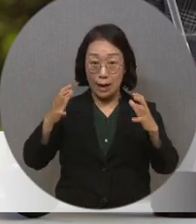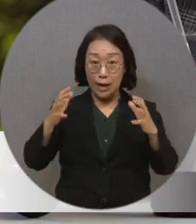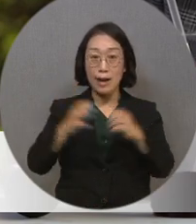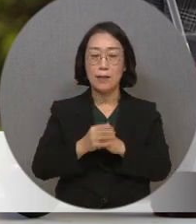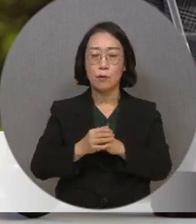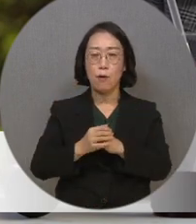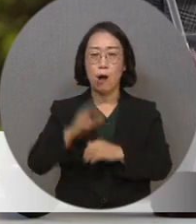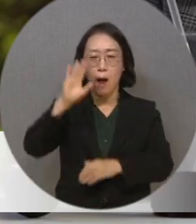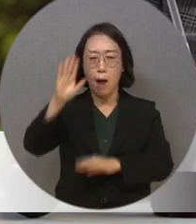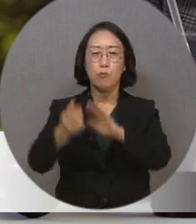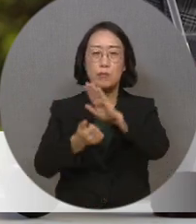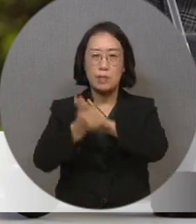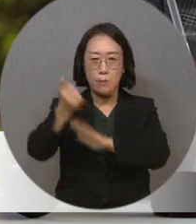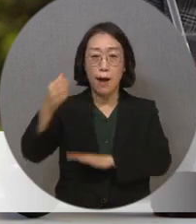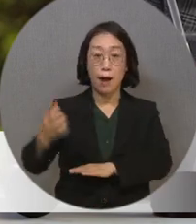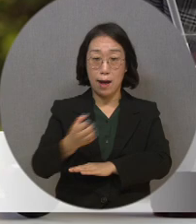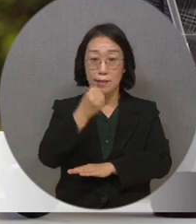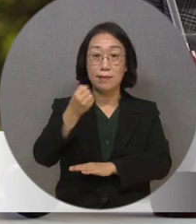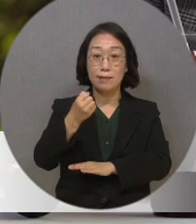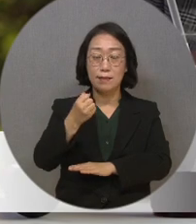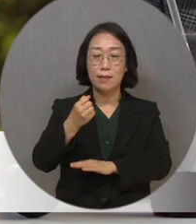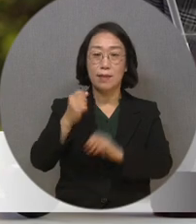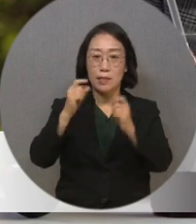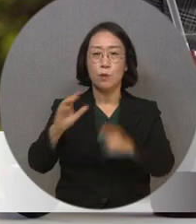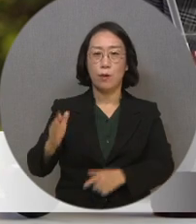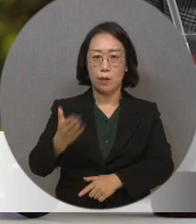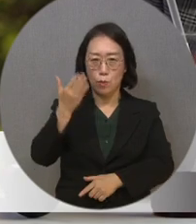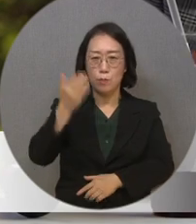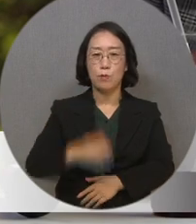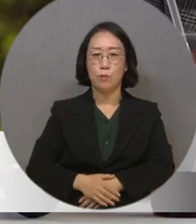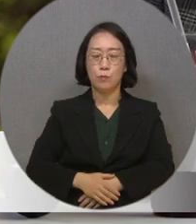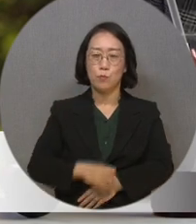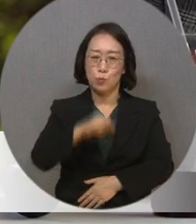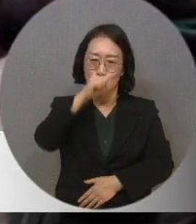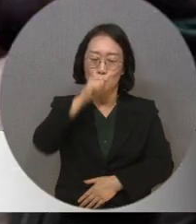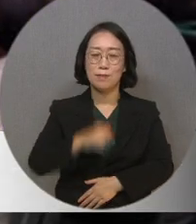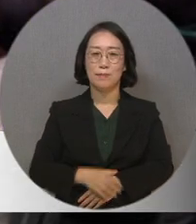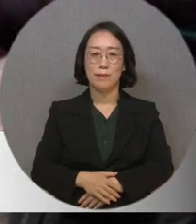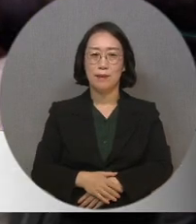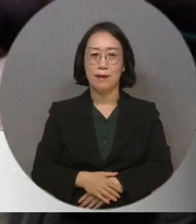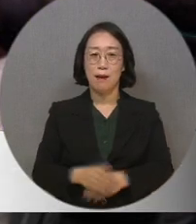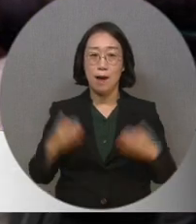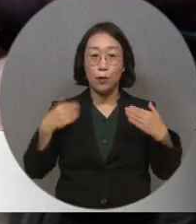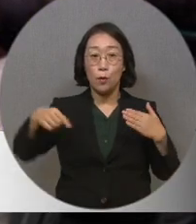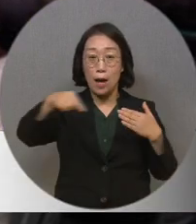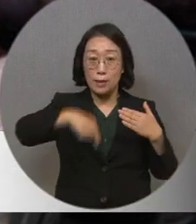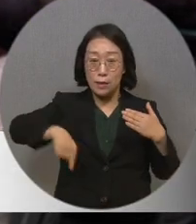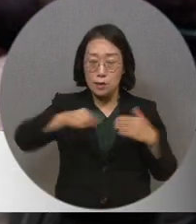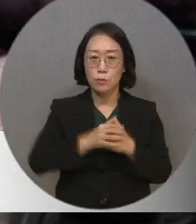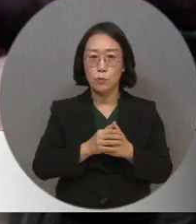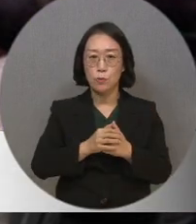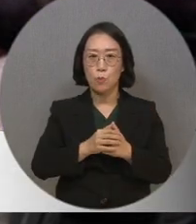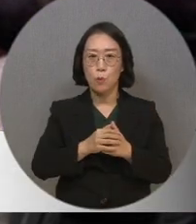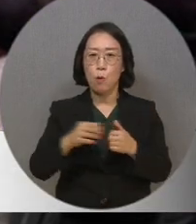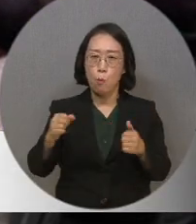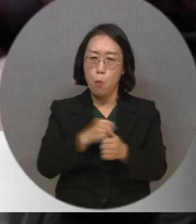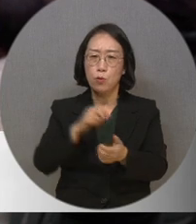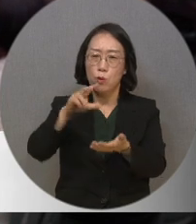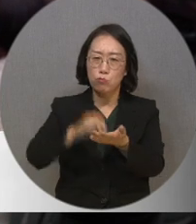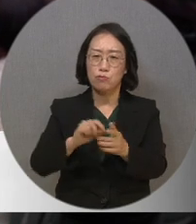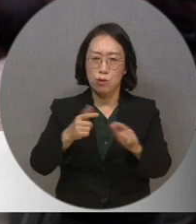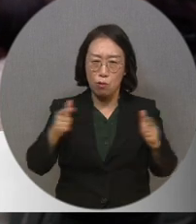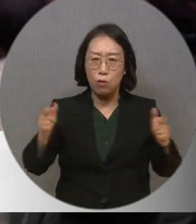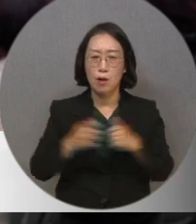갖는 기회가 됐으면 그런 생각을 해봅니다. 학교 안에서도 이런 문제들이 얼마나 어떤